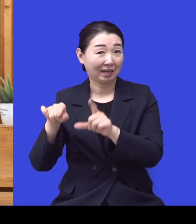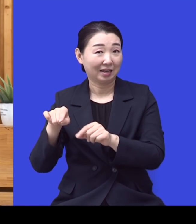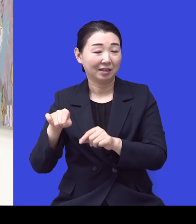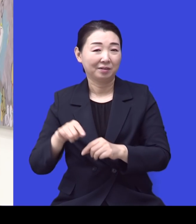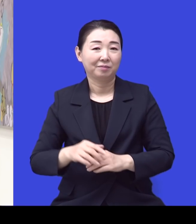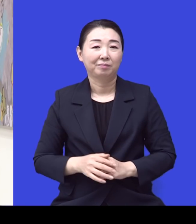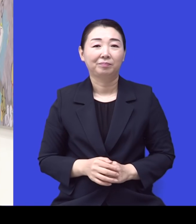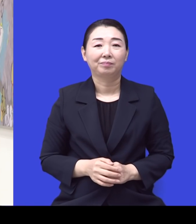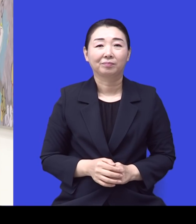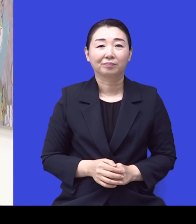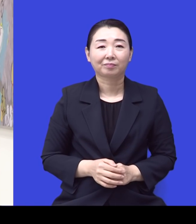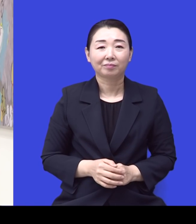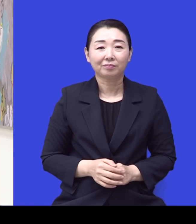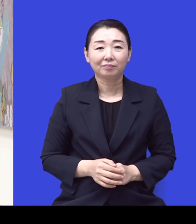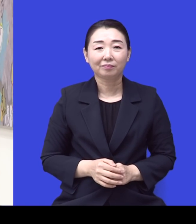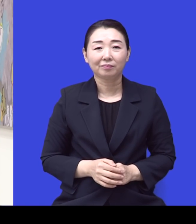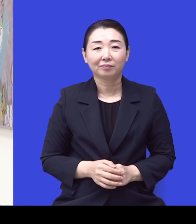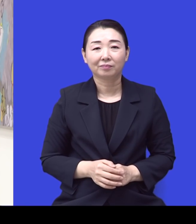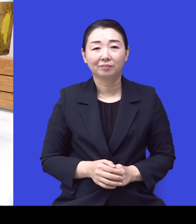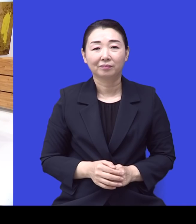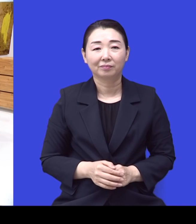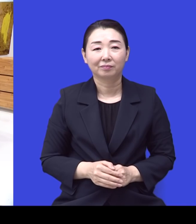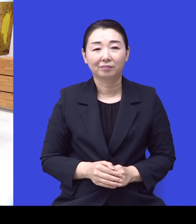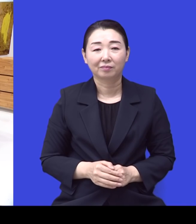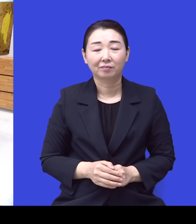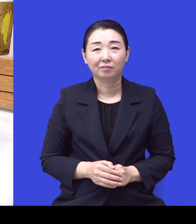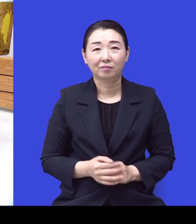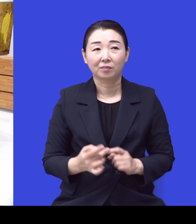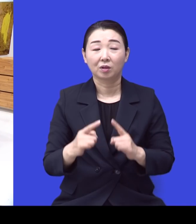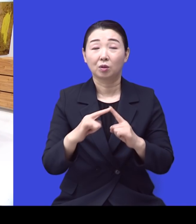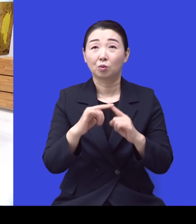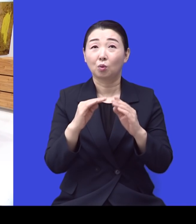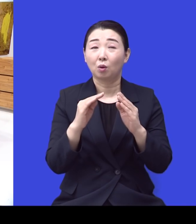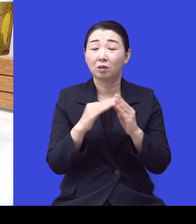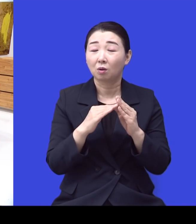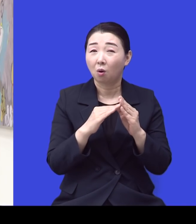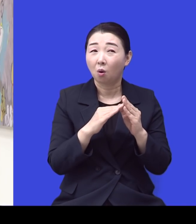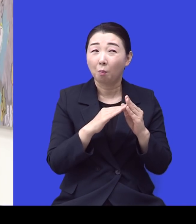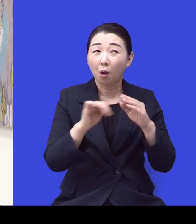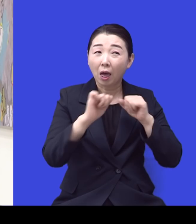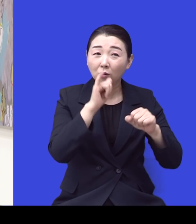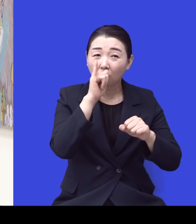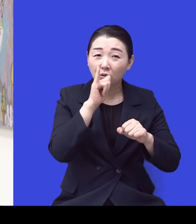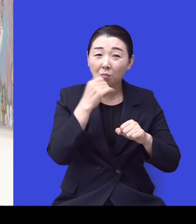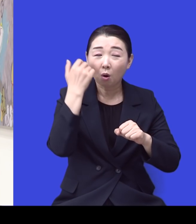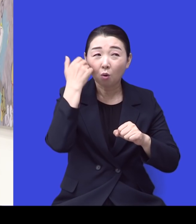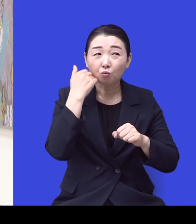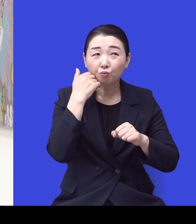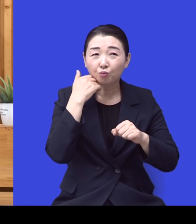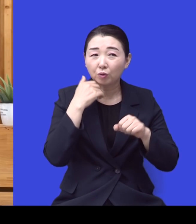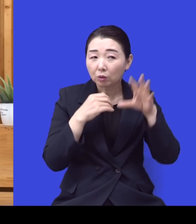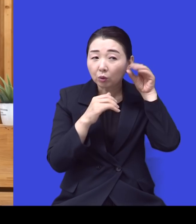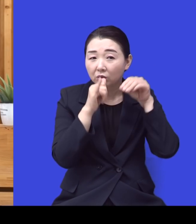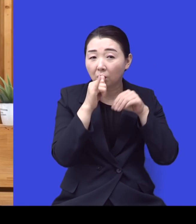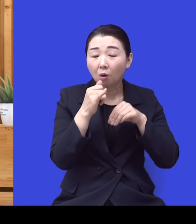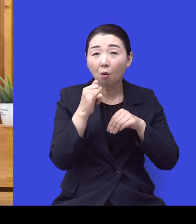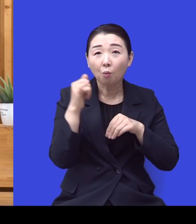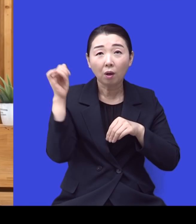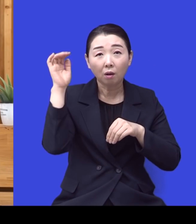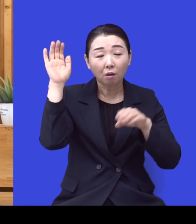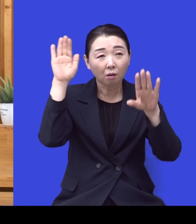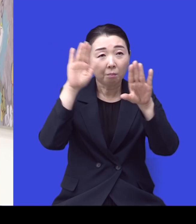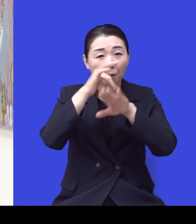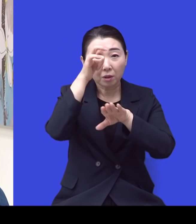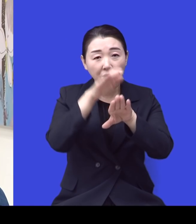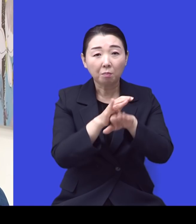같이 누워서 이렇게 살았거든요. 예. 그러니까 교회에서 뭐 하는 소리가 다 들리는데 들려요. 예. 누가 예배를 드리고 있는 거예요. 밤에. 네.